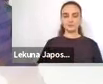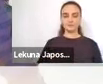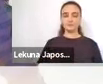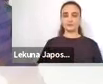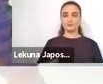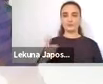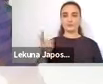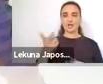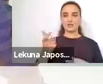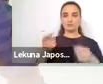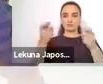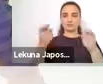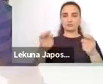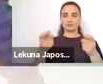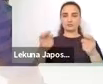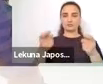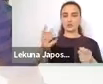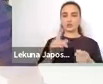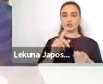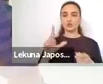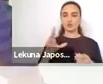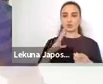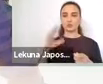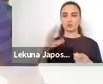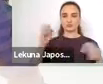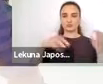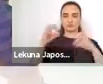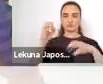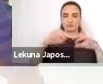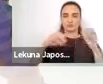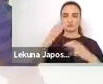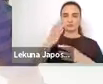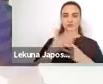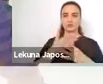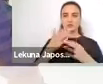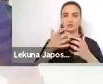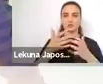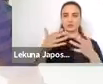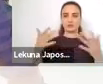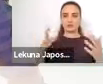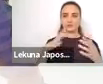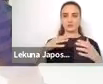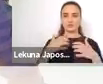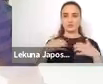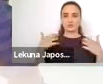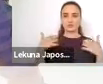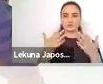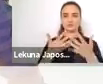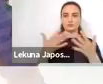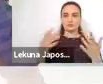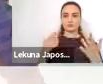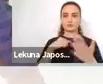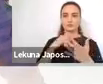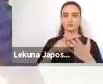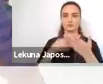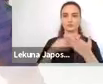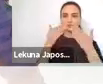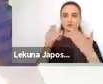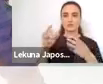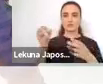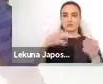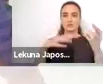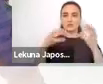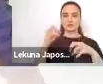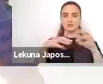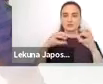გასქურაზე ხელში რაც მოხდა, აი სწრიდა, ნახევარი იყო ცხოველები. და უბრალოდ კითხვა დავსვი, რომ რა სწრიმეთ კი